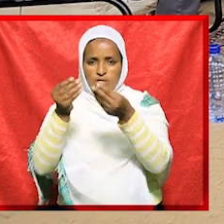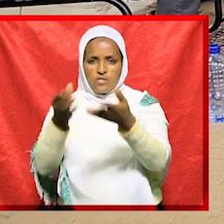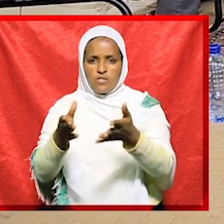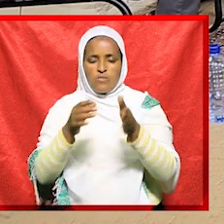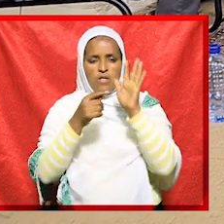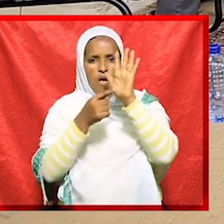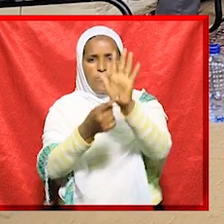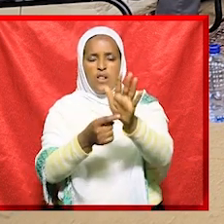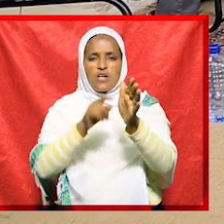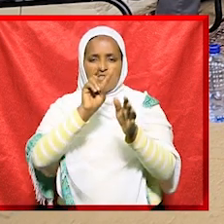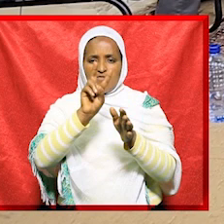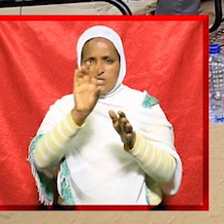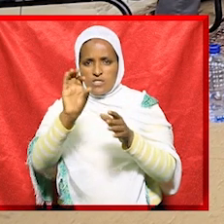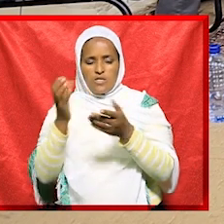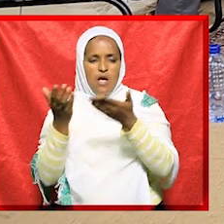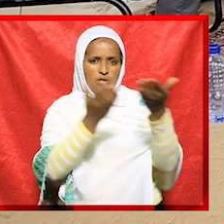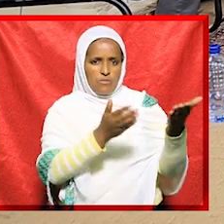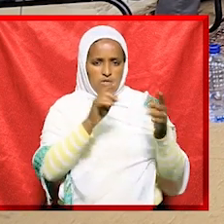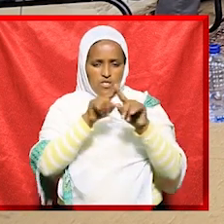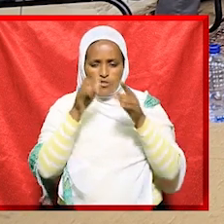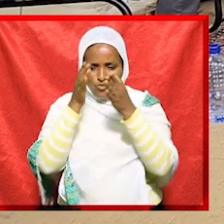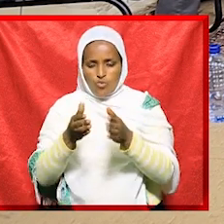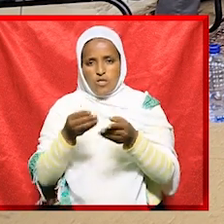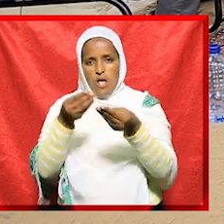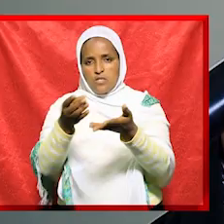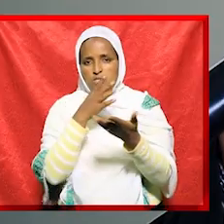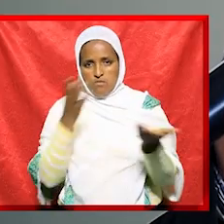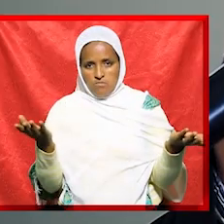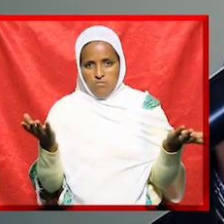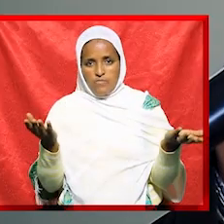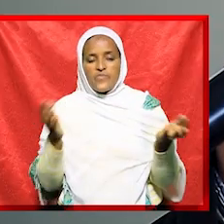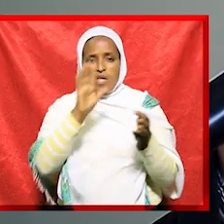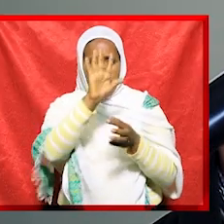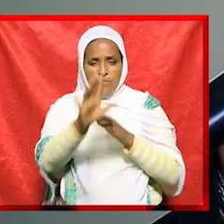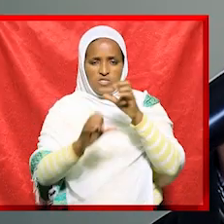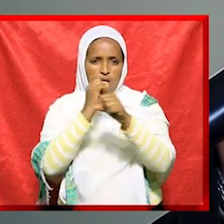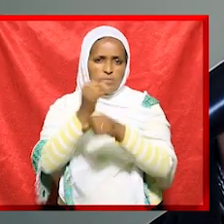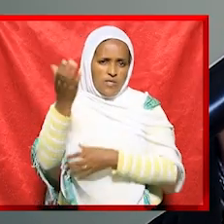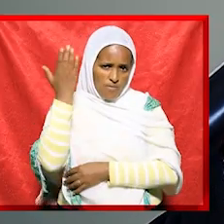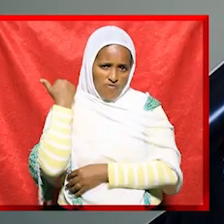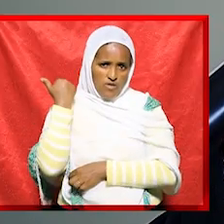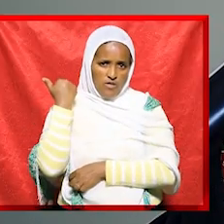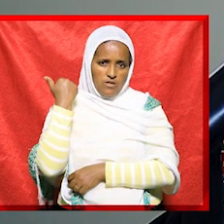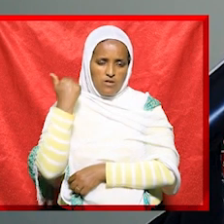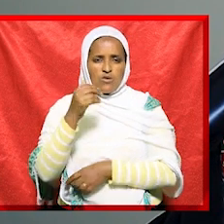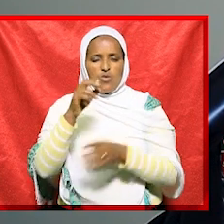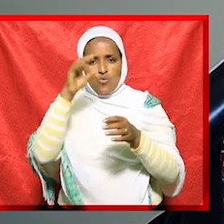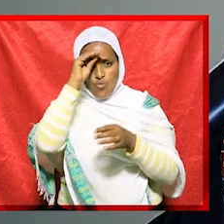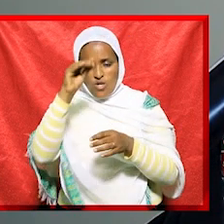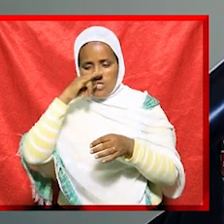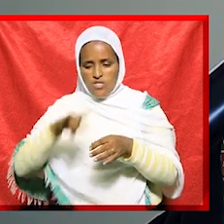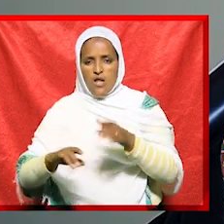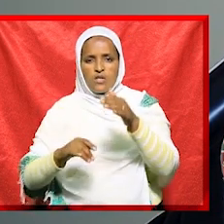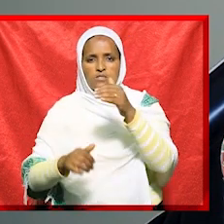እንዲሰጥበትም አመላካች ቪሲዲዎችንም አቅርበናል። ትኩረት ስላልተሰጠበት ነው እና ከአምስት ዓመት በፊት